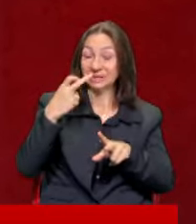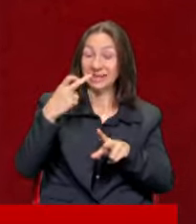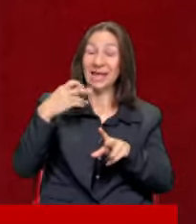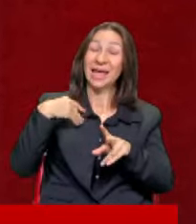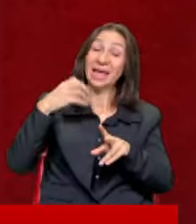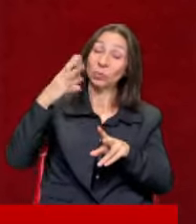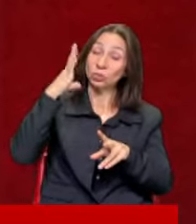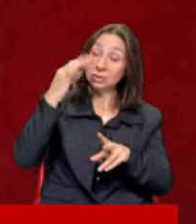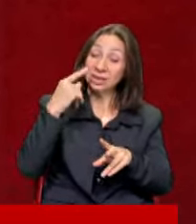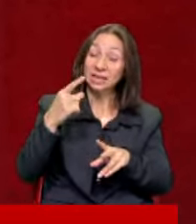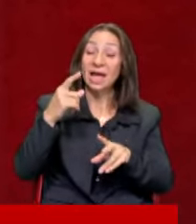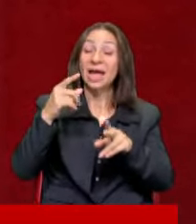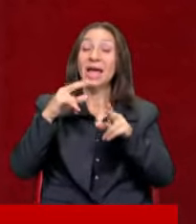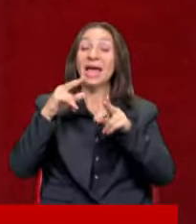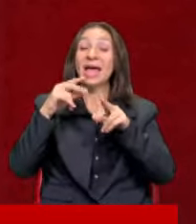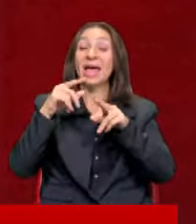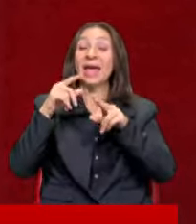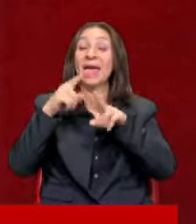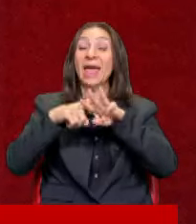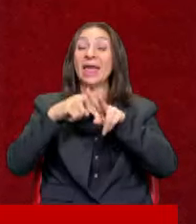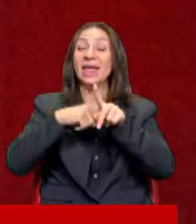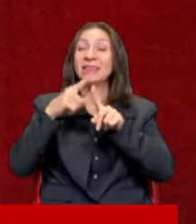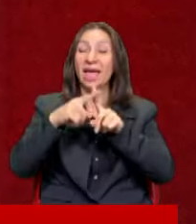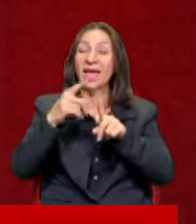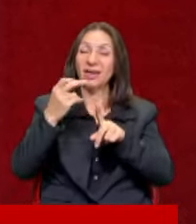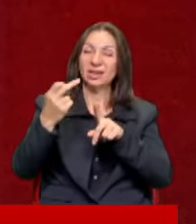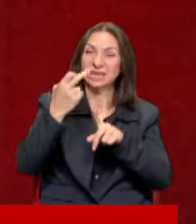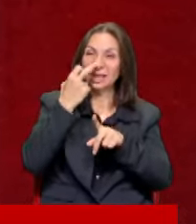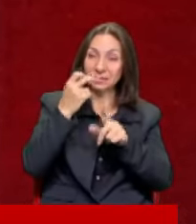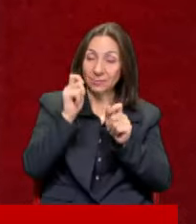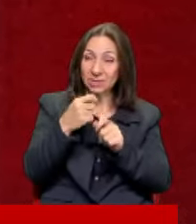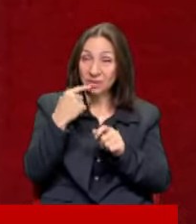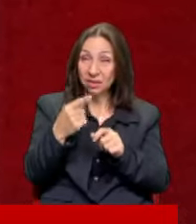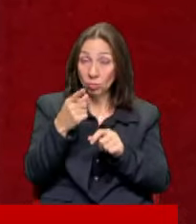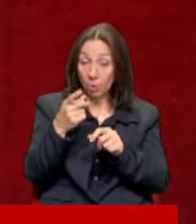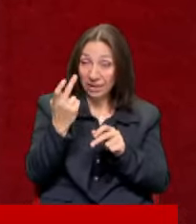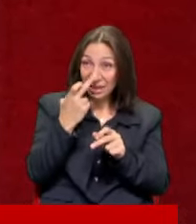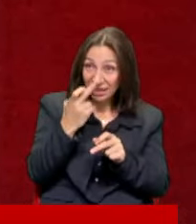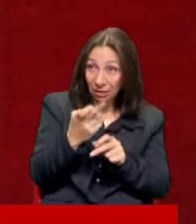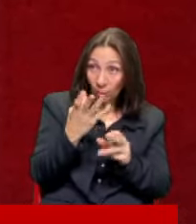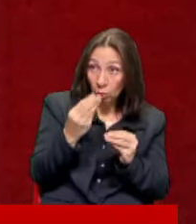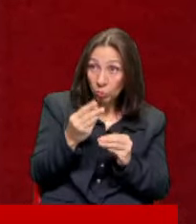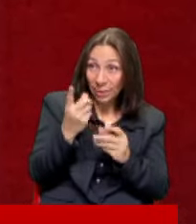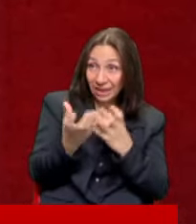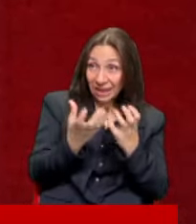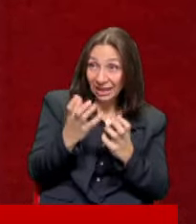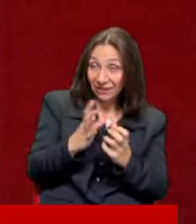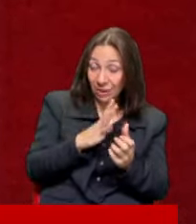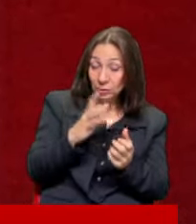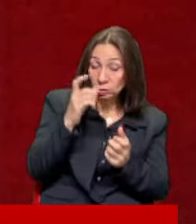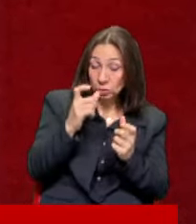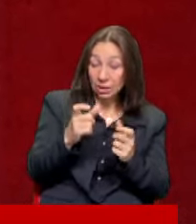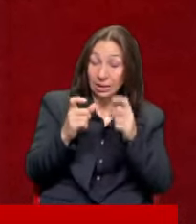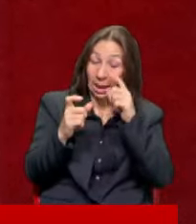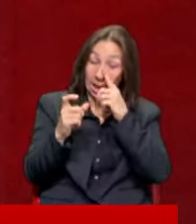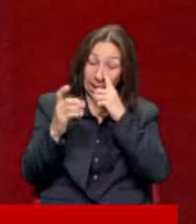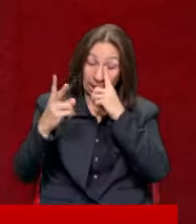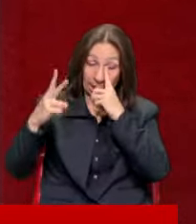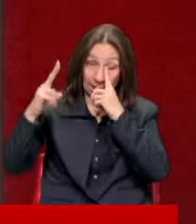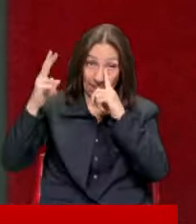siyasetin popülizm kandık Biz de dedi Bu bir kandırmaca mıydı böyle bir kaynak var mıydı Aslında memlekette